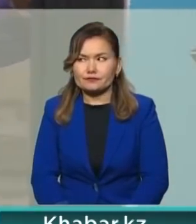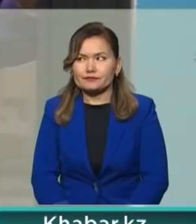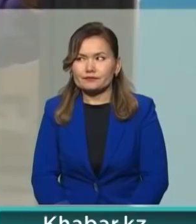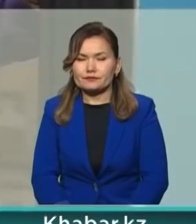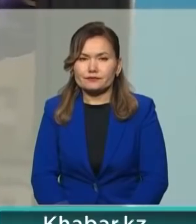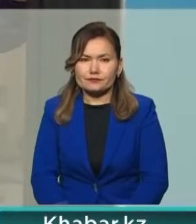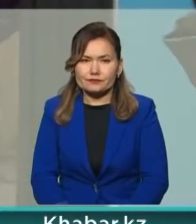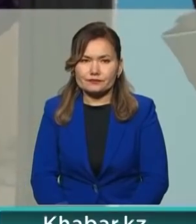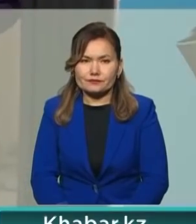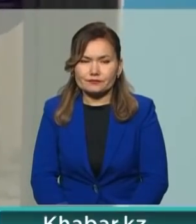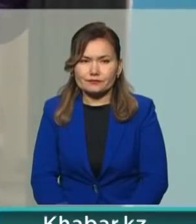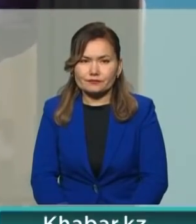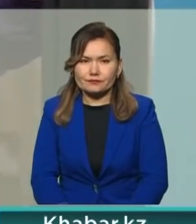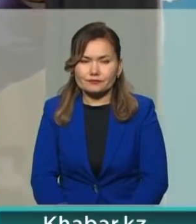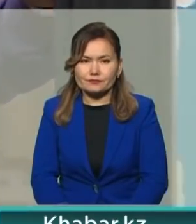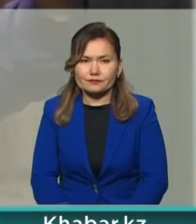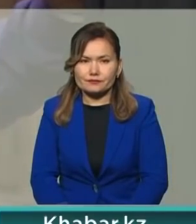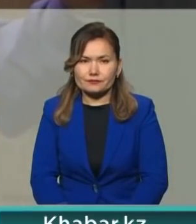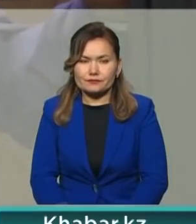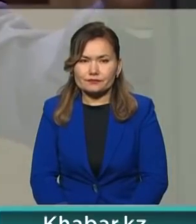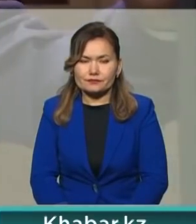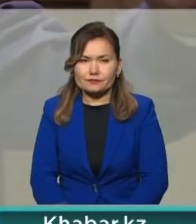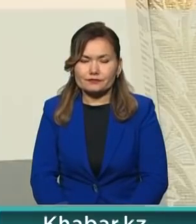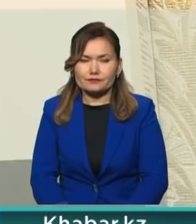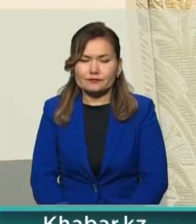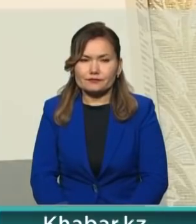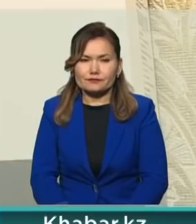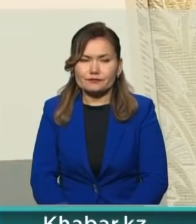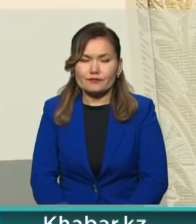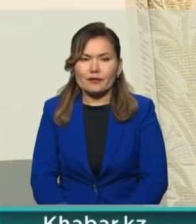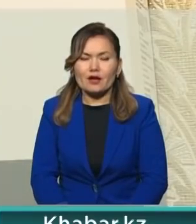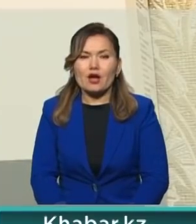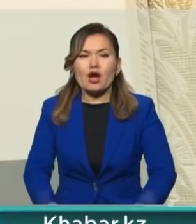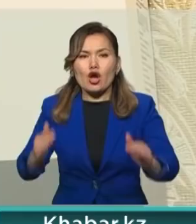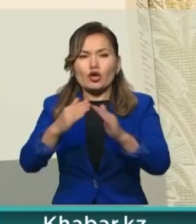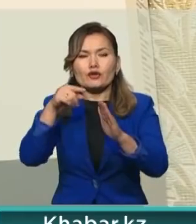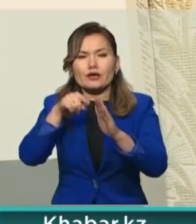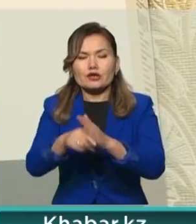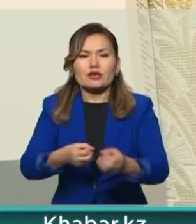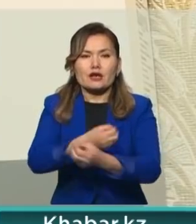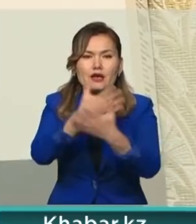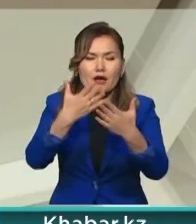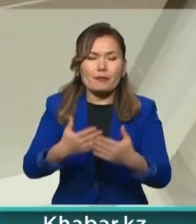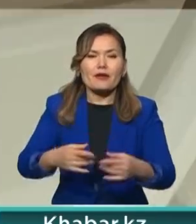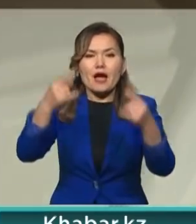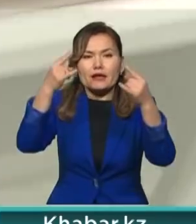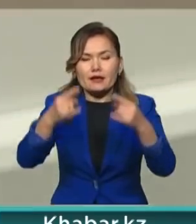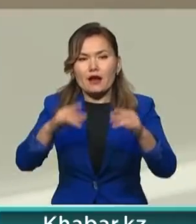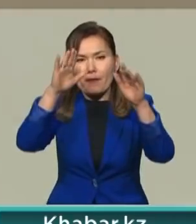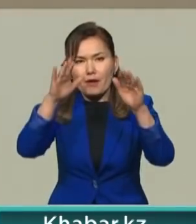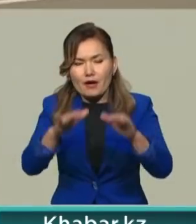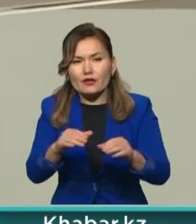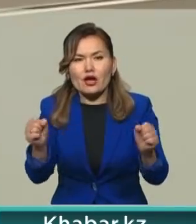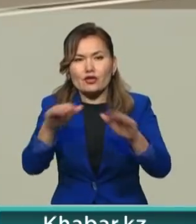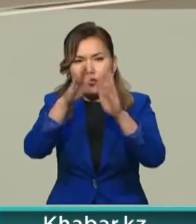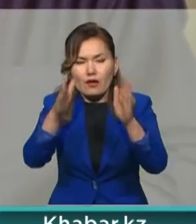вас на балконе на окне солнечная батарея? Да. Үйдің іші жап-жарық. Теледидар, компьютер, тоңастқыш